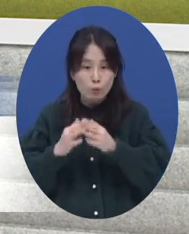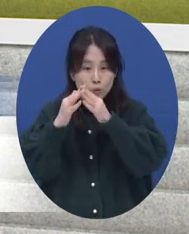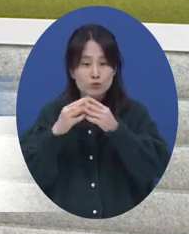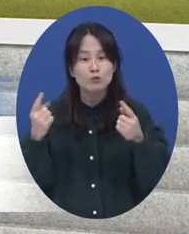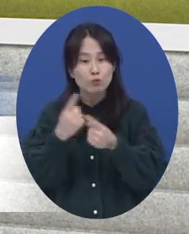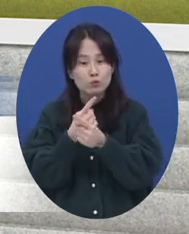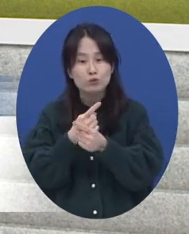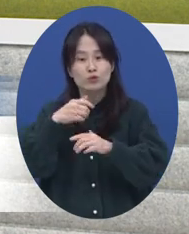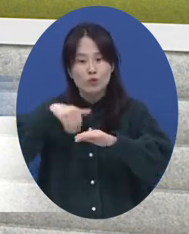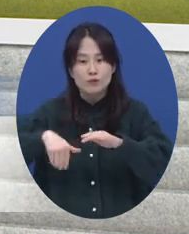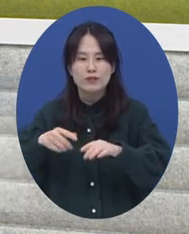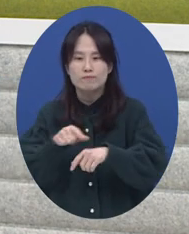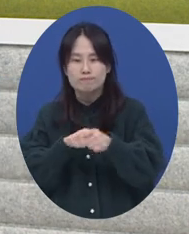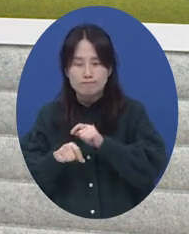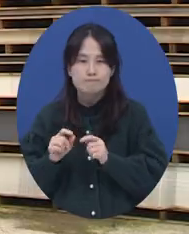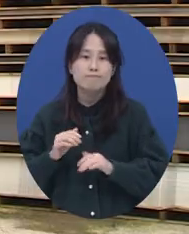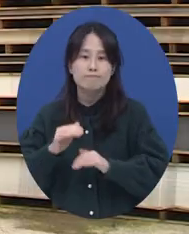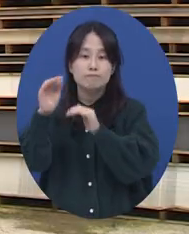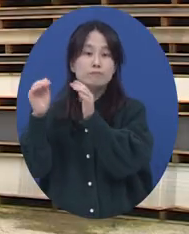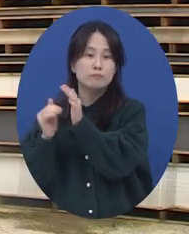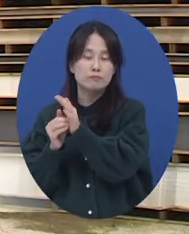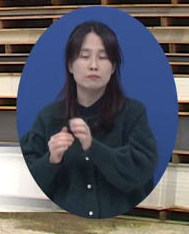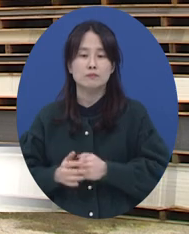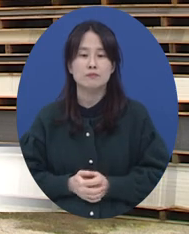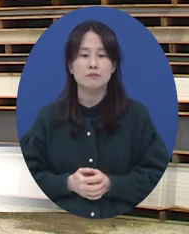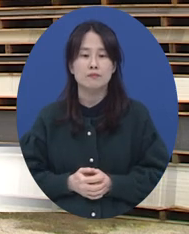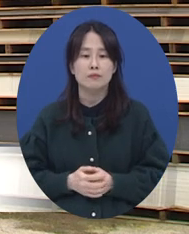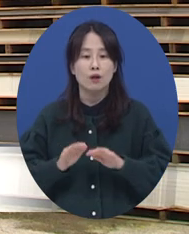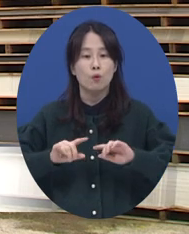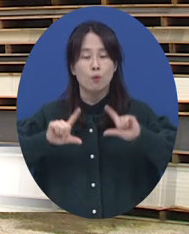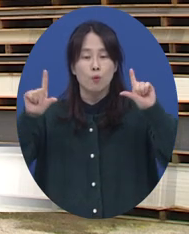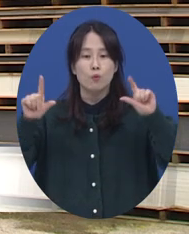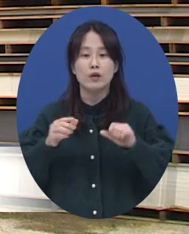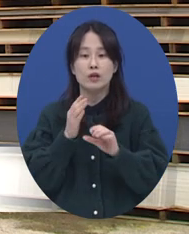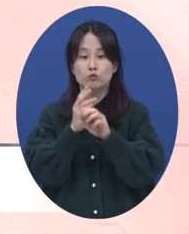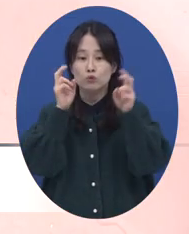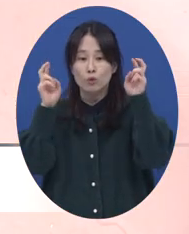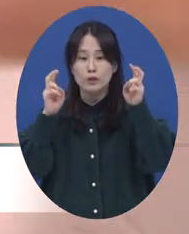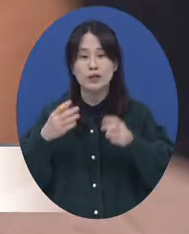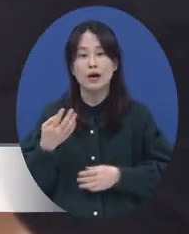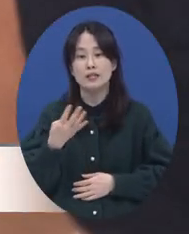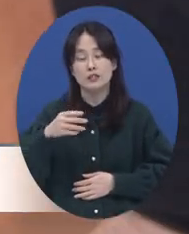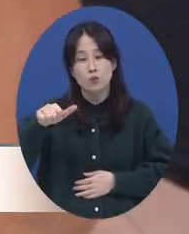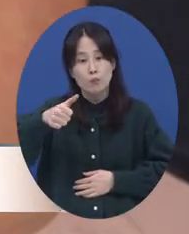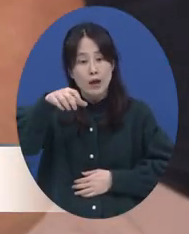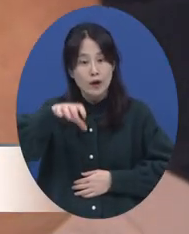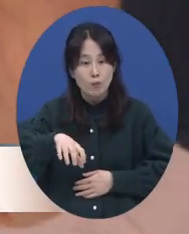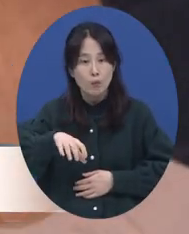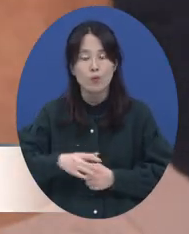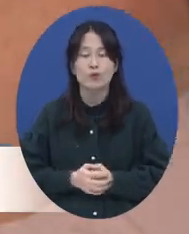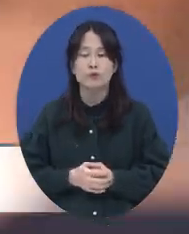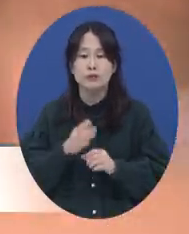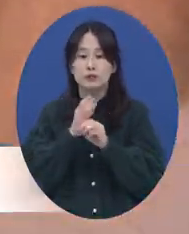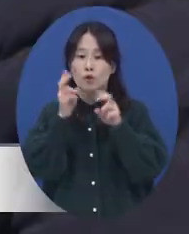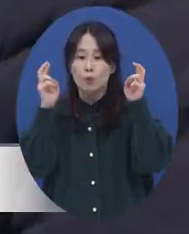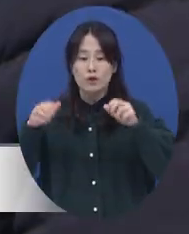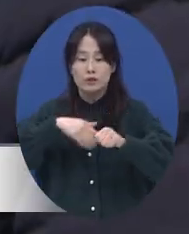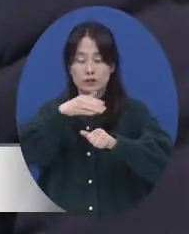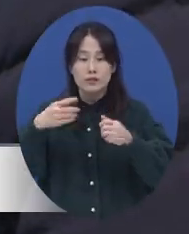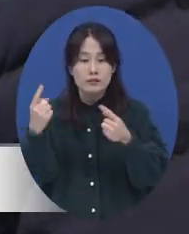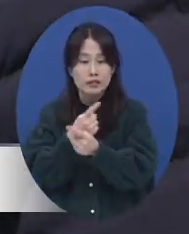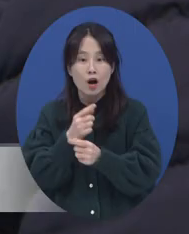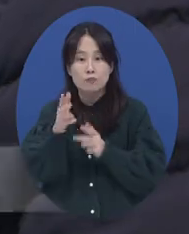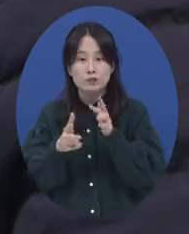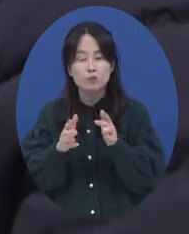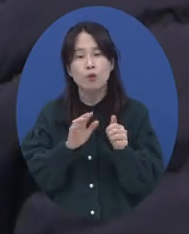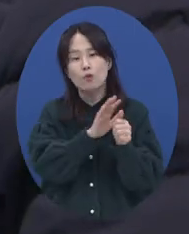개보수 공사를 적극적으로 주문하였습니다 경기도는 올해 톤의 중소기업 4500여 곳을 소규모 기업환경 개선 사업